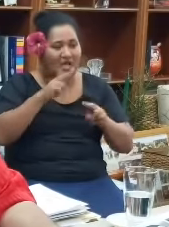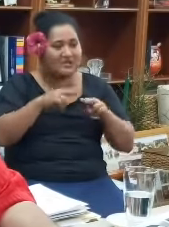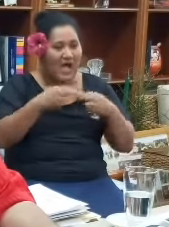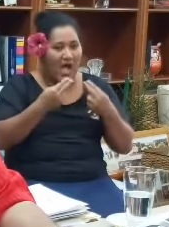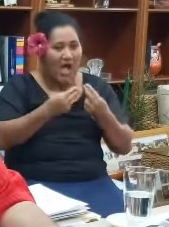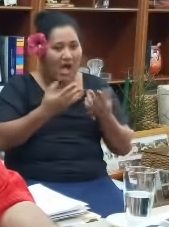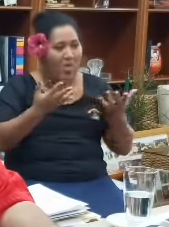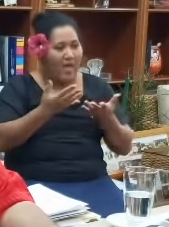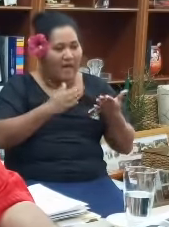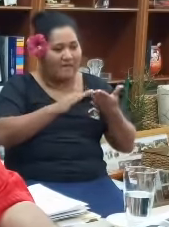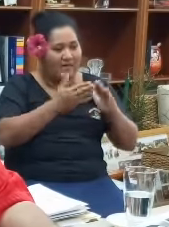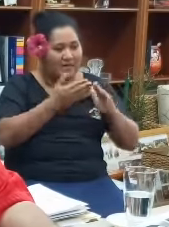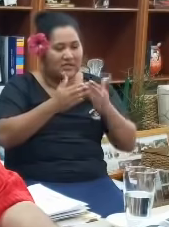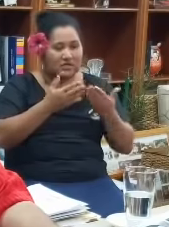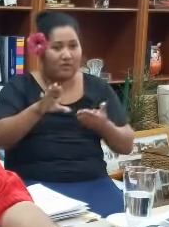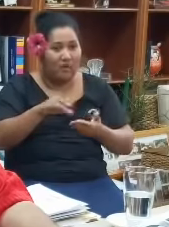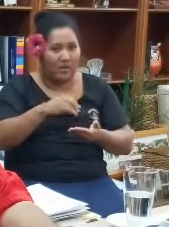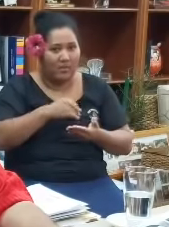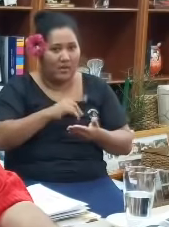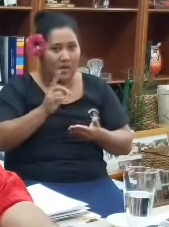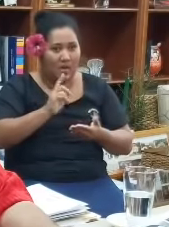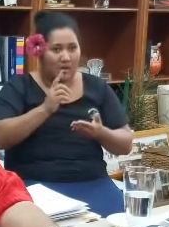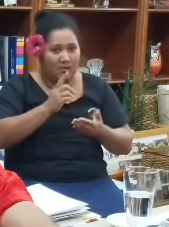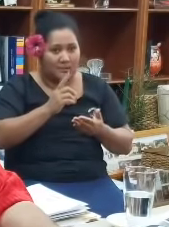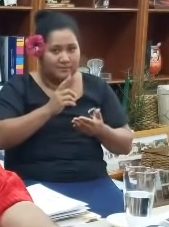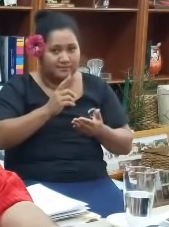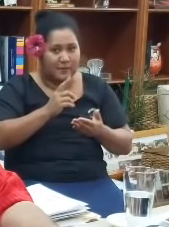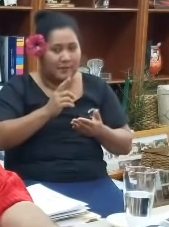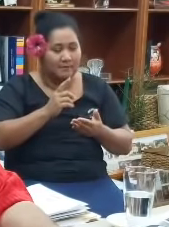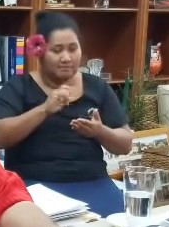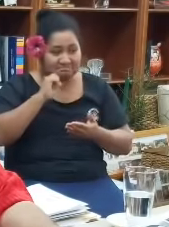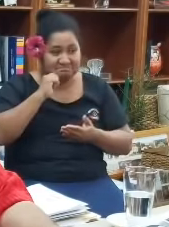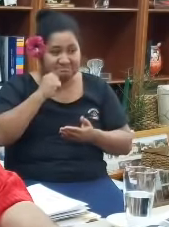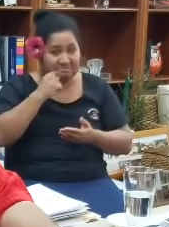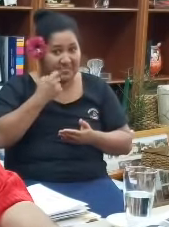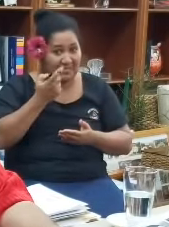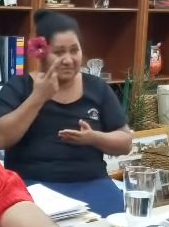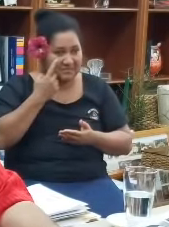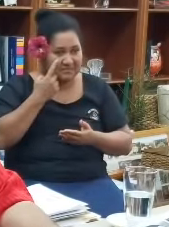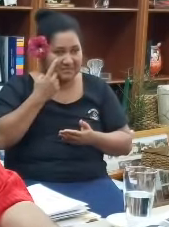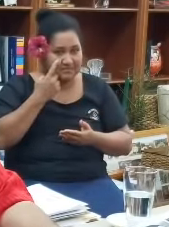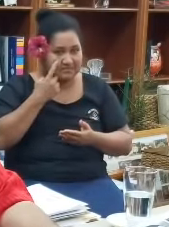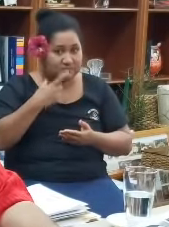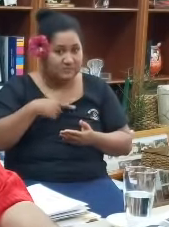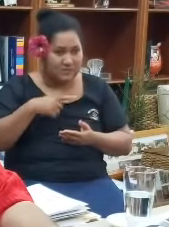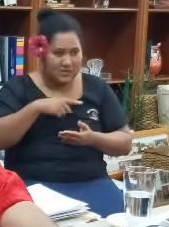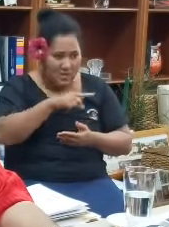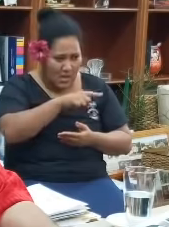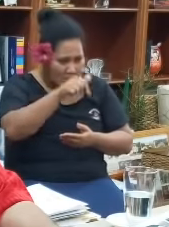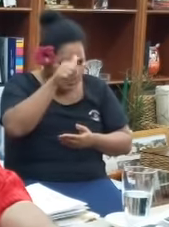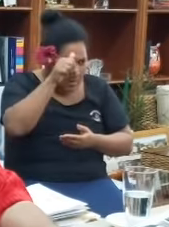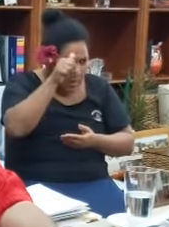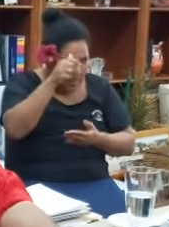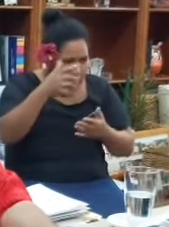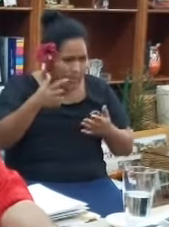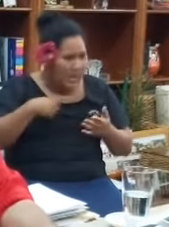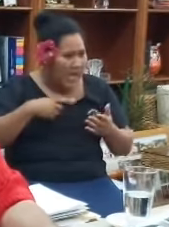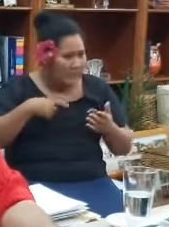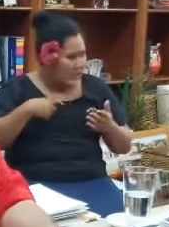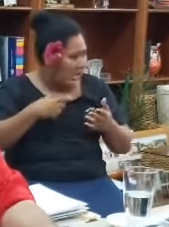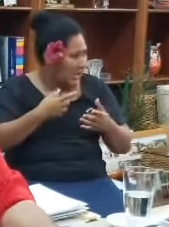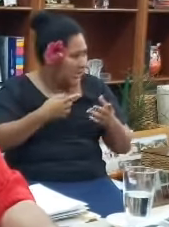wa e ngo o e se me va pega Onga ilo ailea po lan mo fa